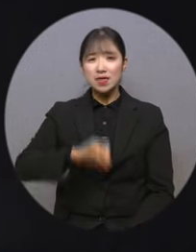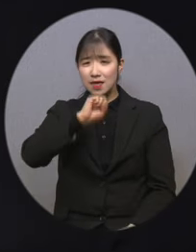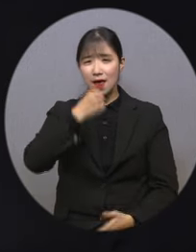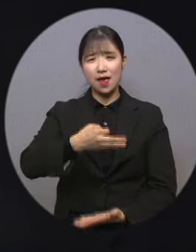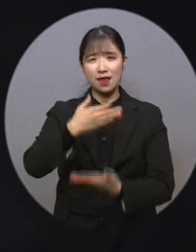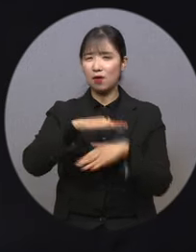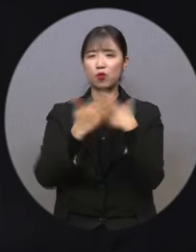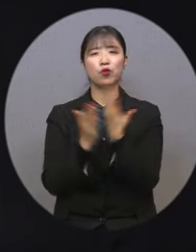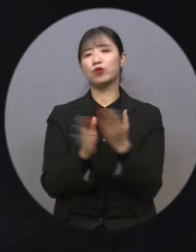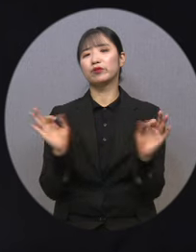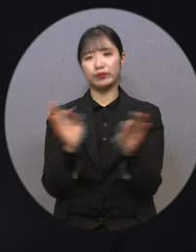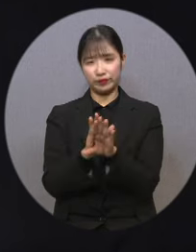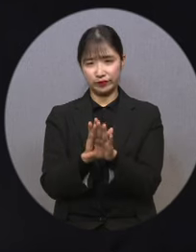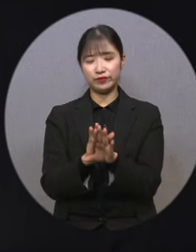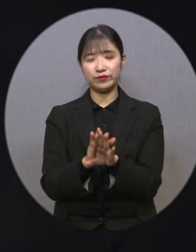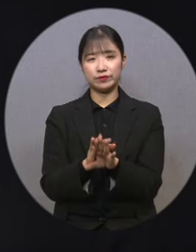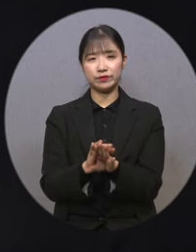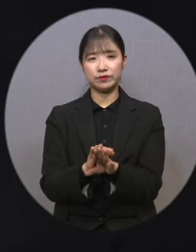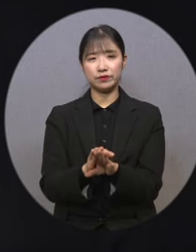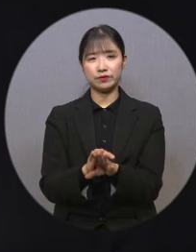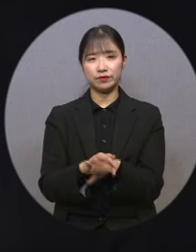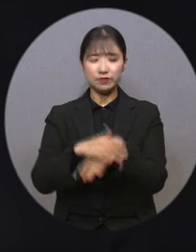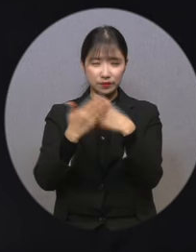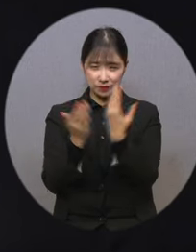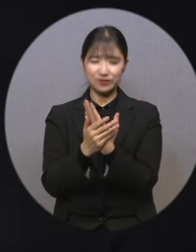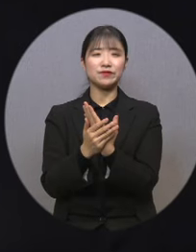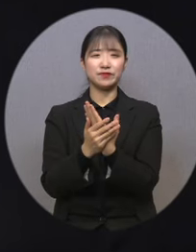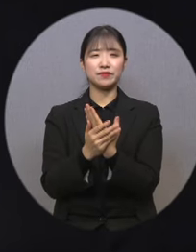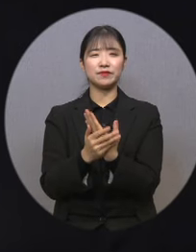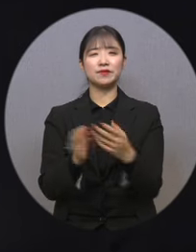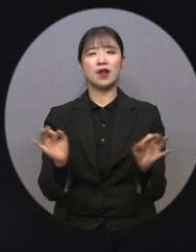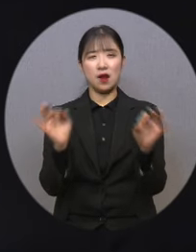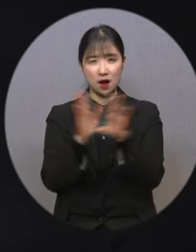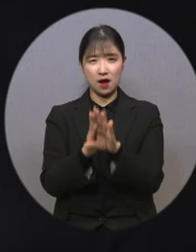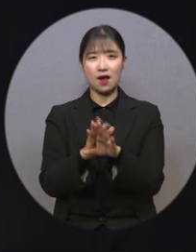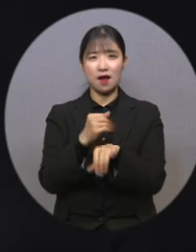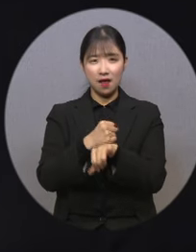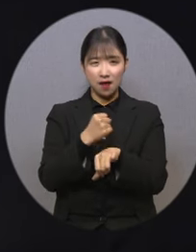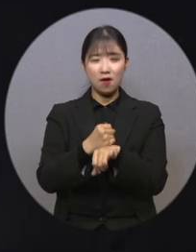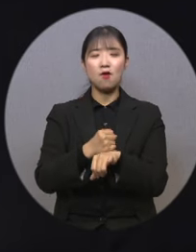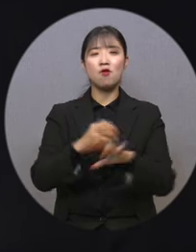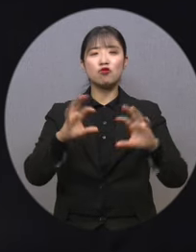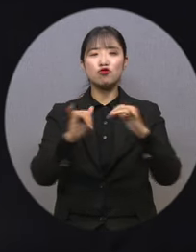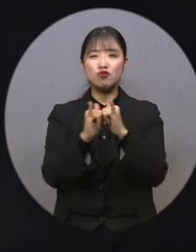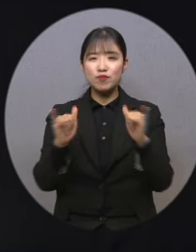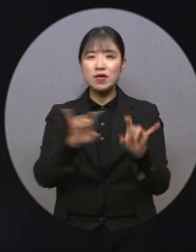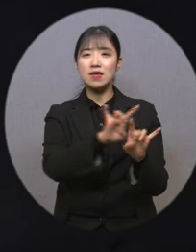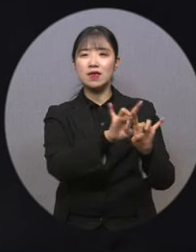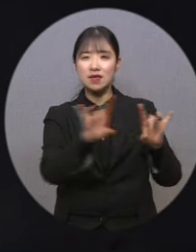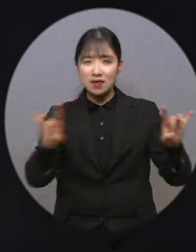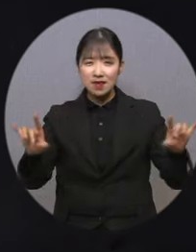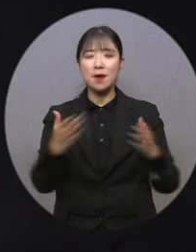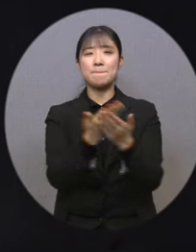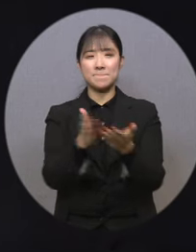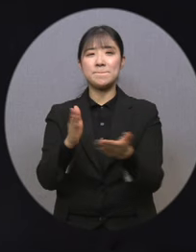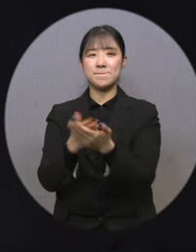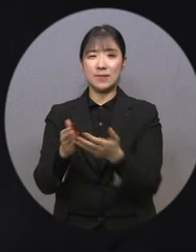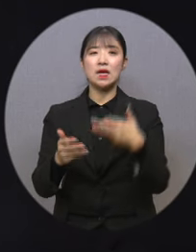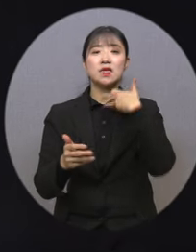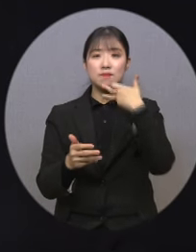예산은 전부 없앱니다. 다 없어집니다. 없어지고 국민 배당금 18세 이상